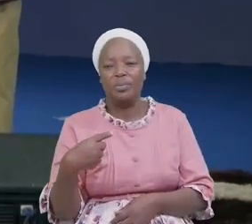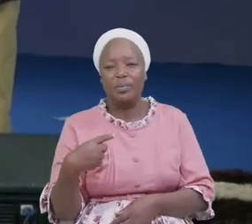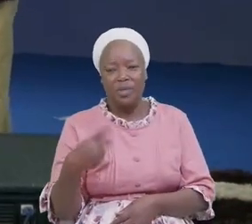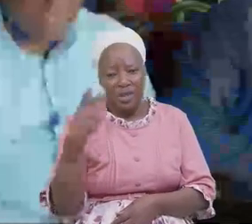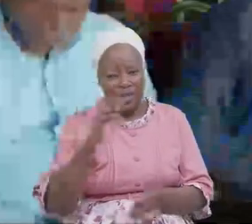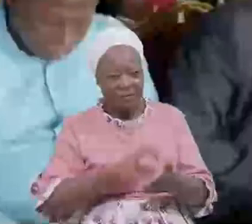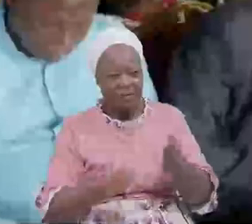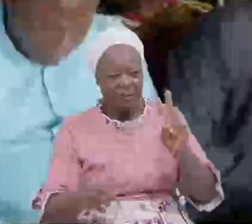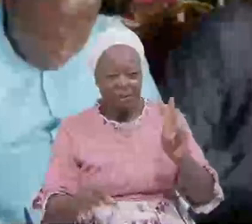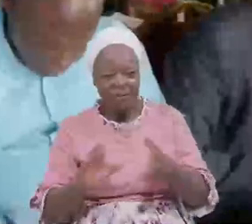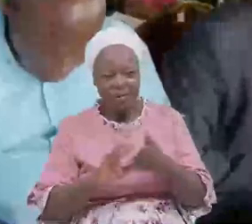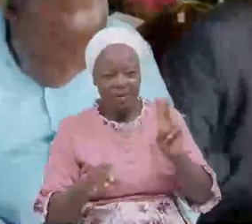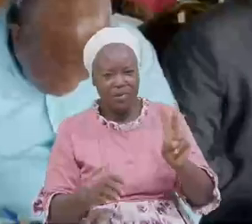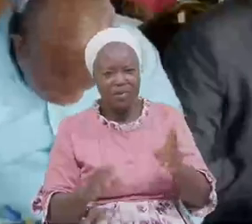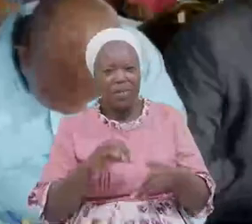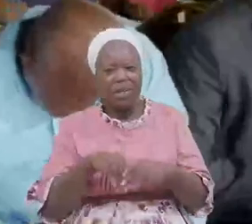Verset 2 là-bas.